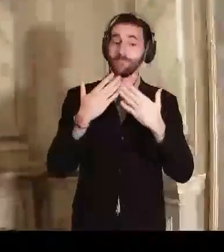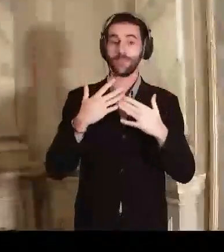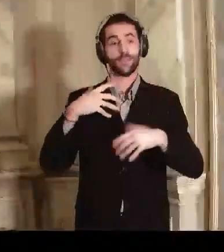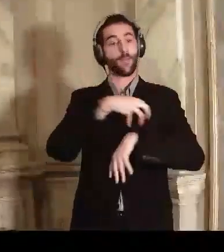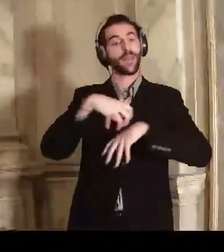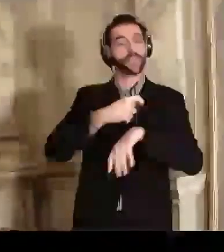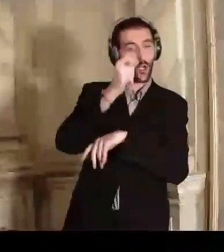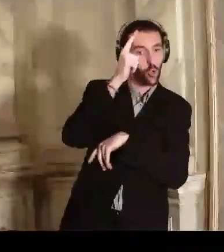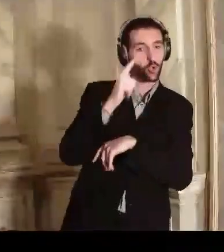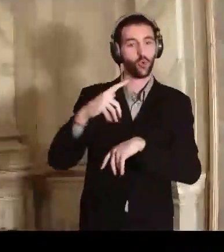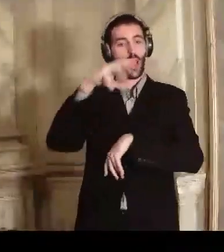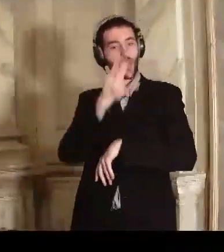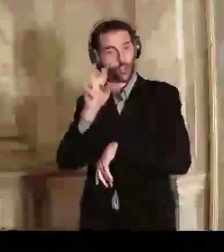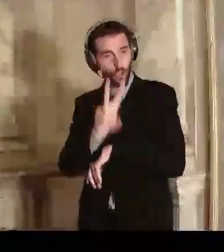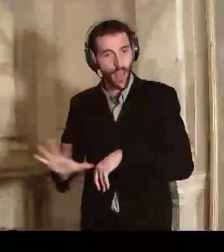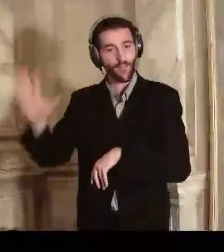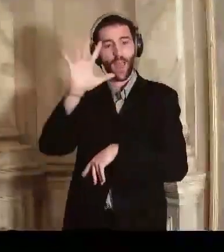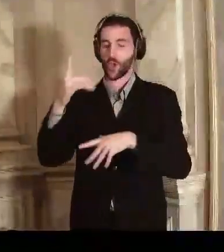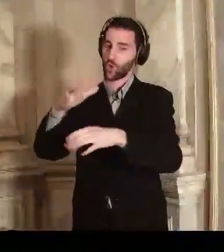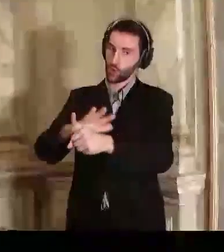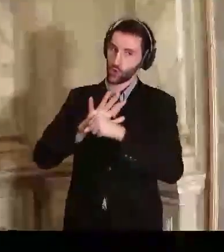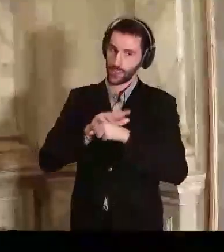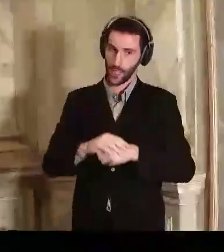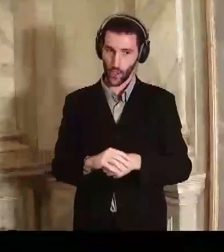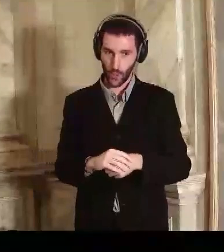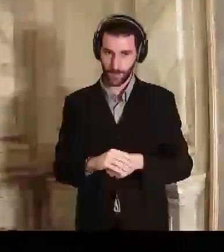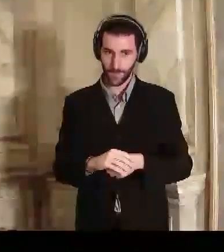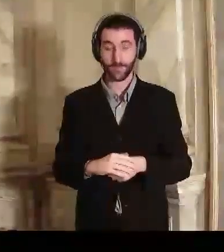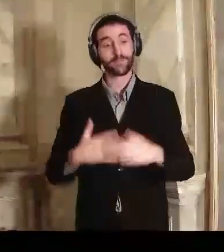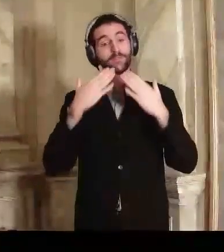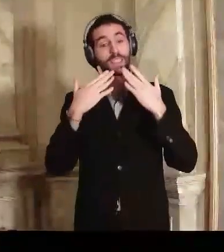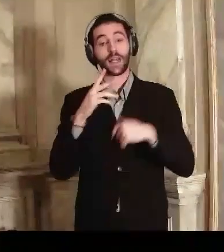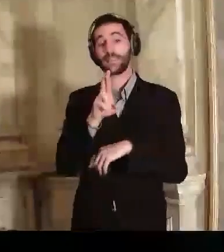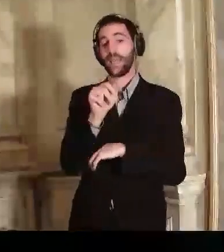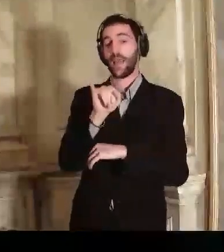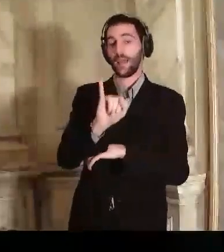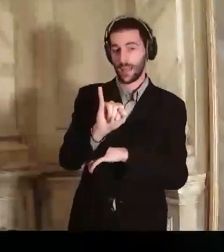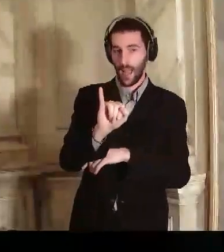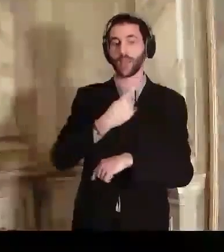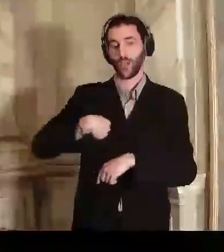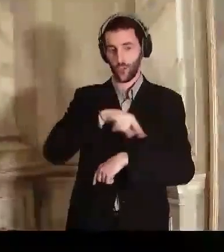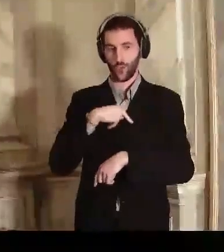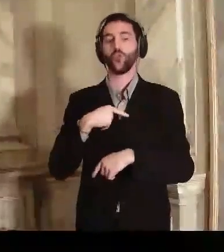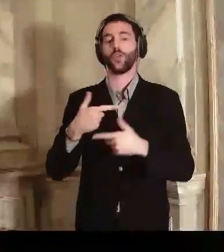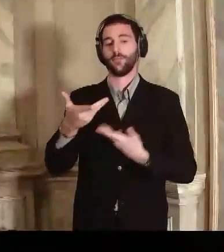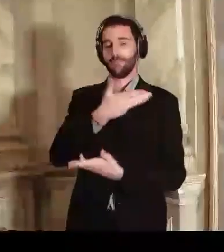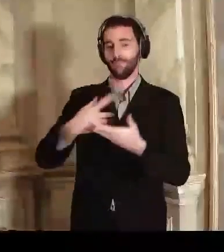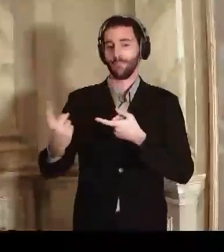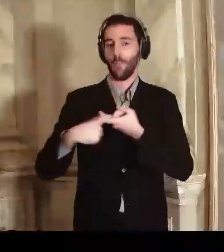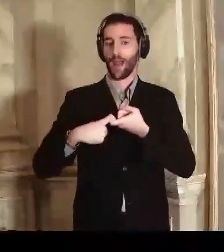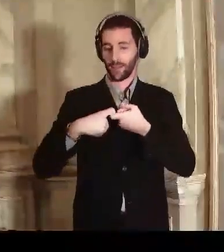loro contributo e sostegno ai settori danza, musica e teatro. Ringrazio la RAI con la quale abbiamo rinnovato la partnership